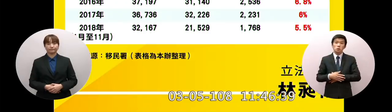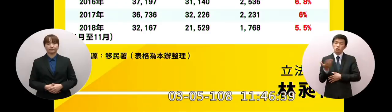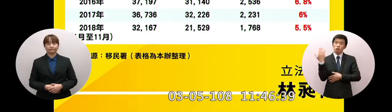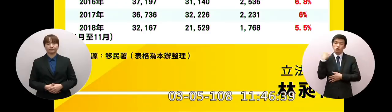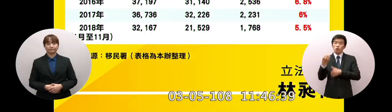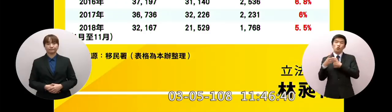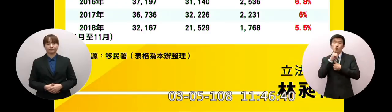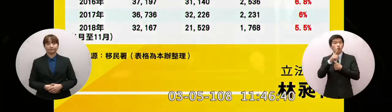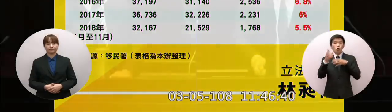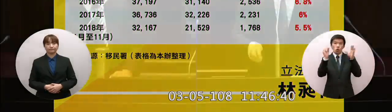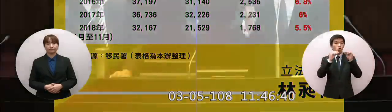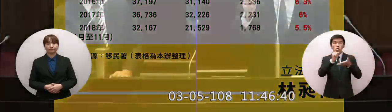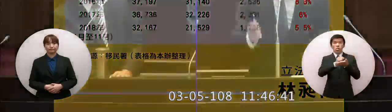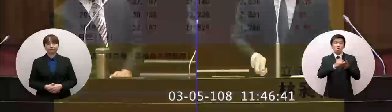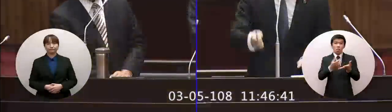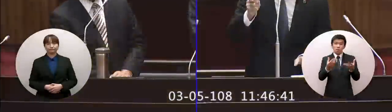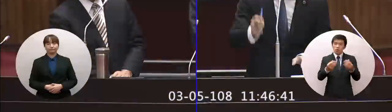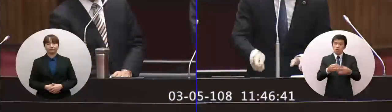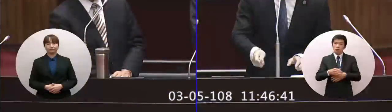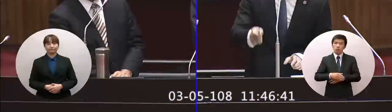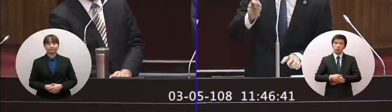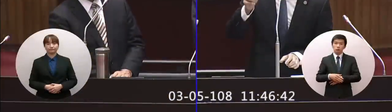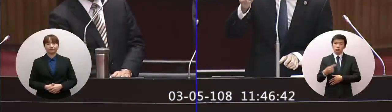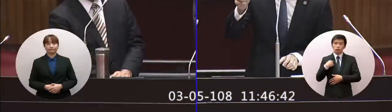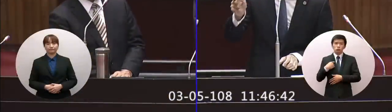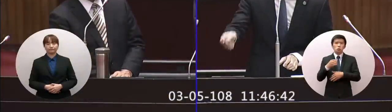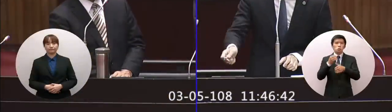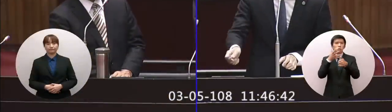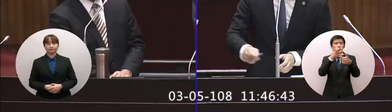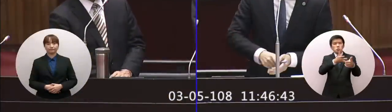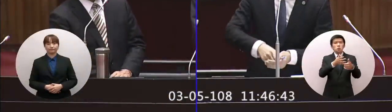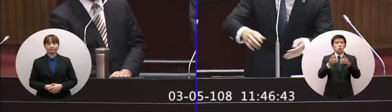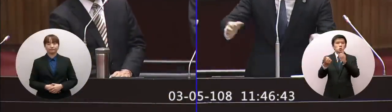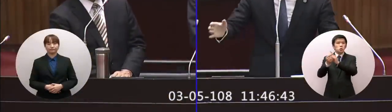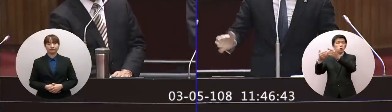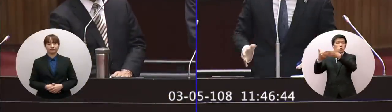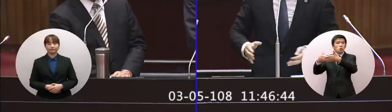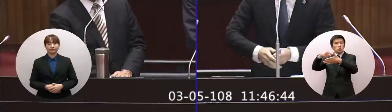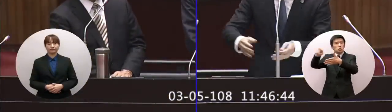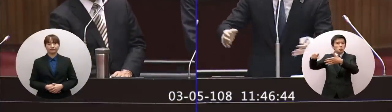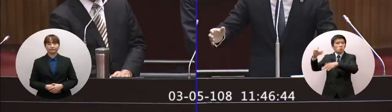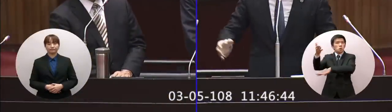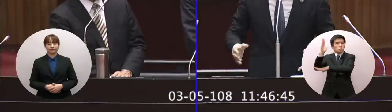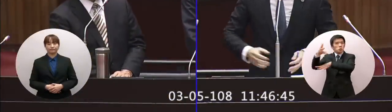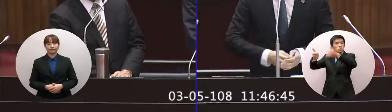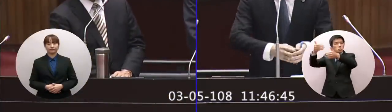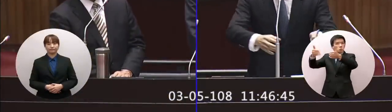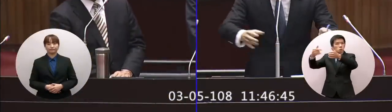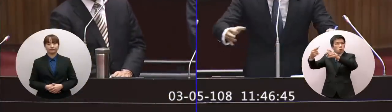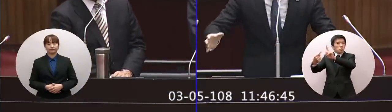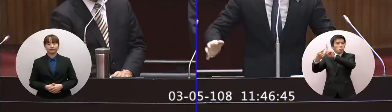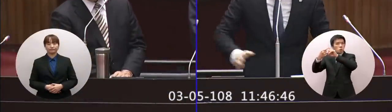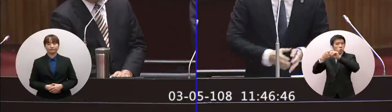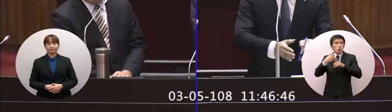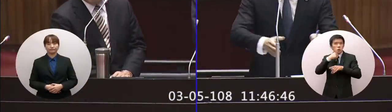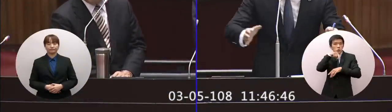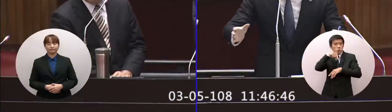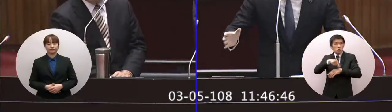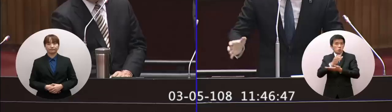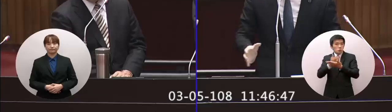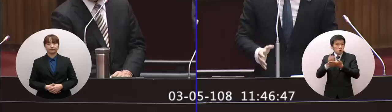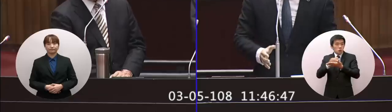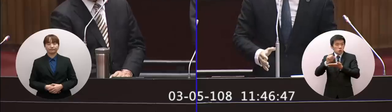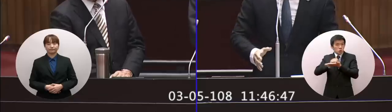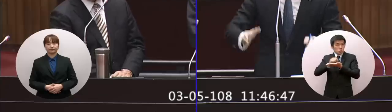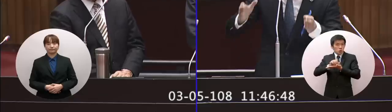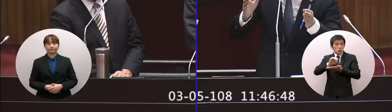讲无资料，我甲问讲，针对各级的这个中国的官员，咱有分类无？有分析无？有什么款的这个